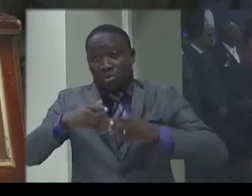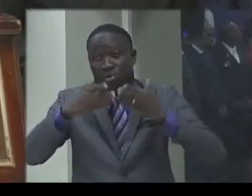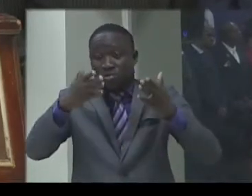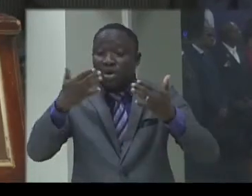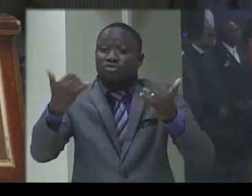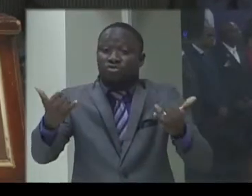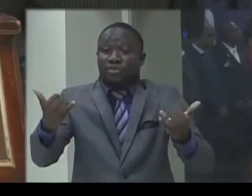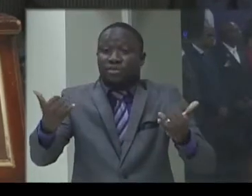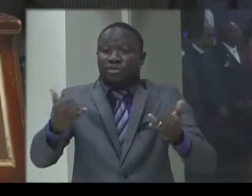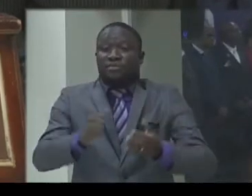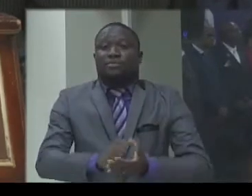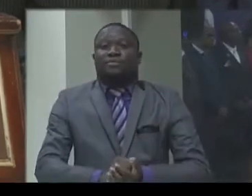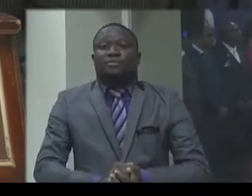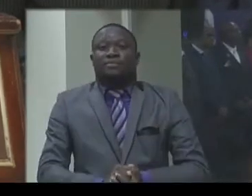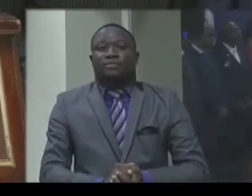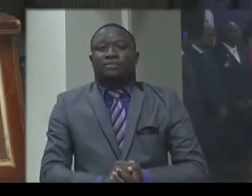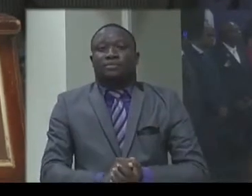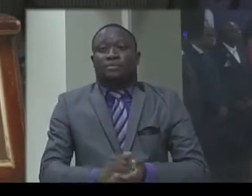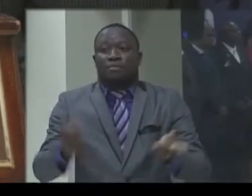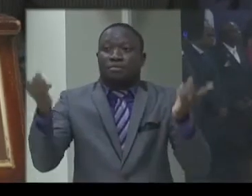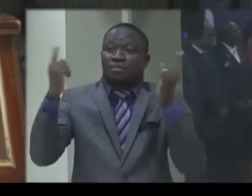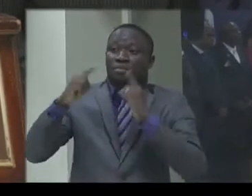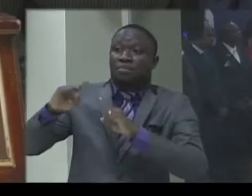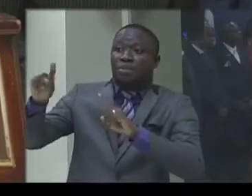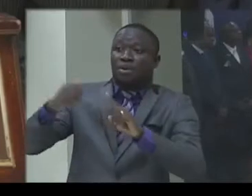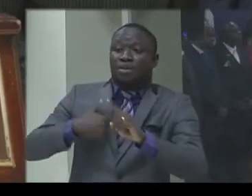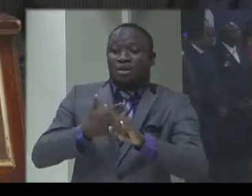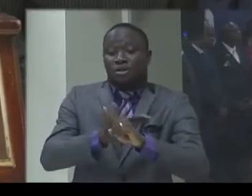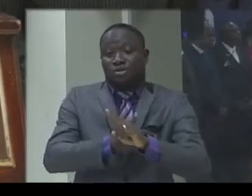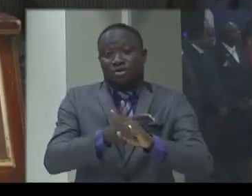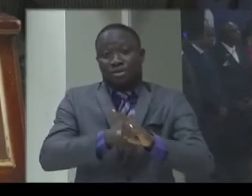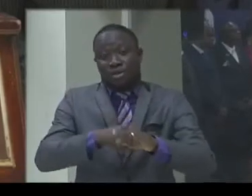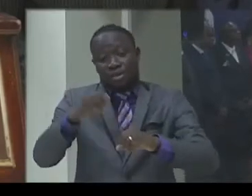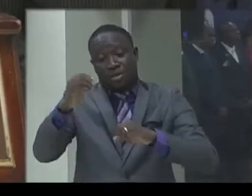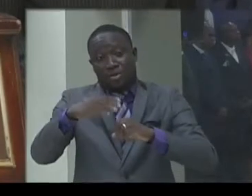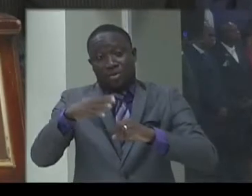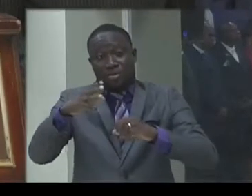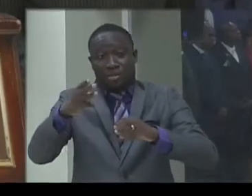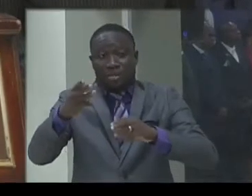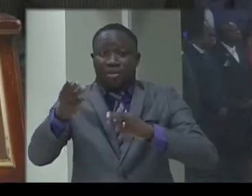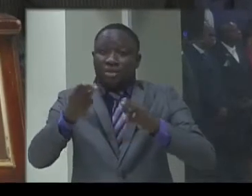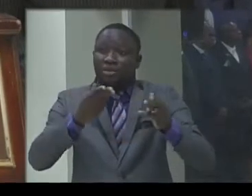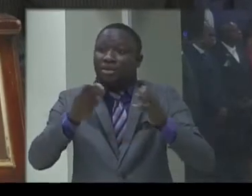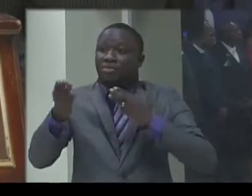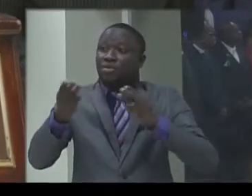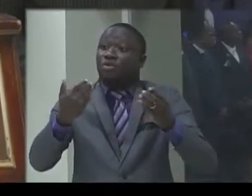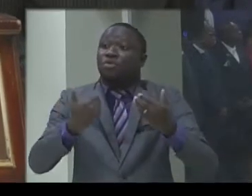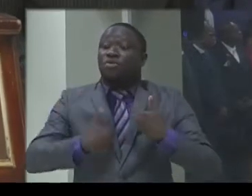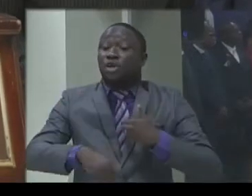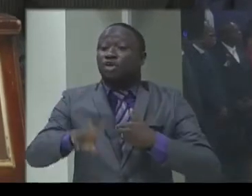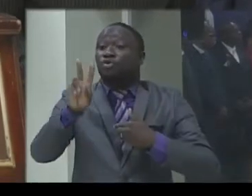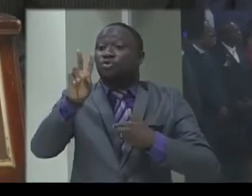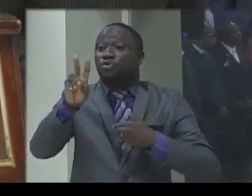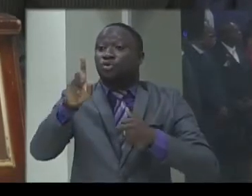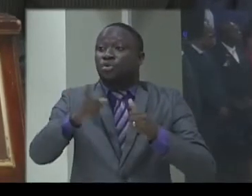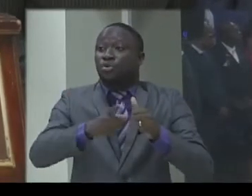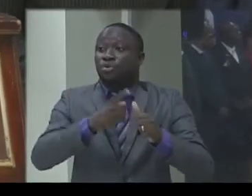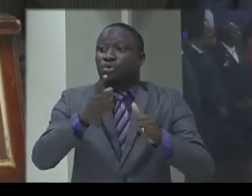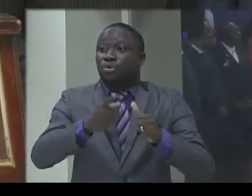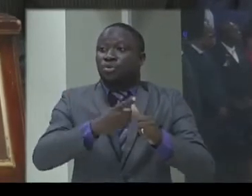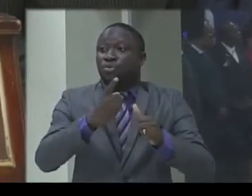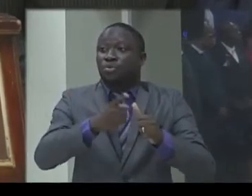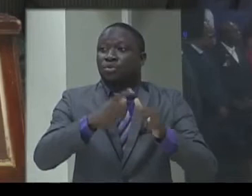apremidia. Pendan nou te nan konserye de minis, nou enregistre de premye kar koronavirus